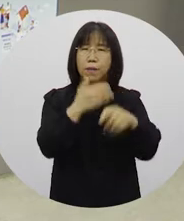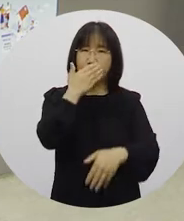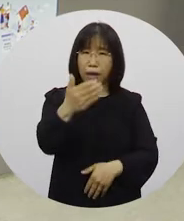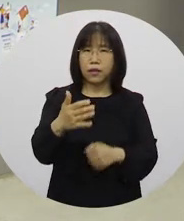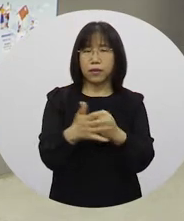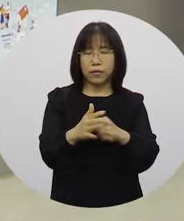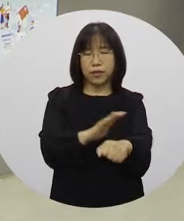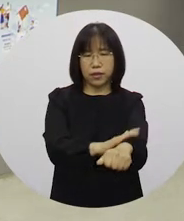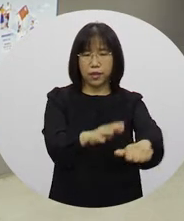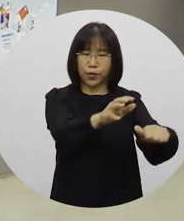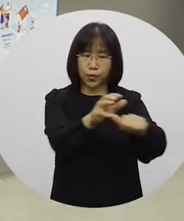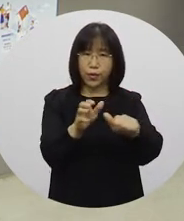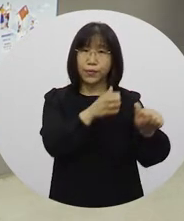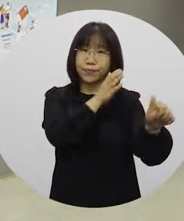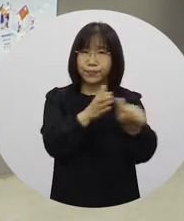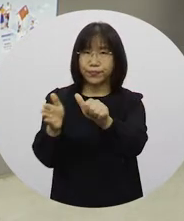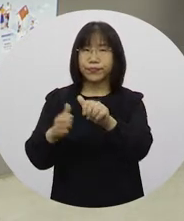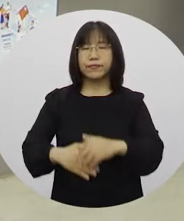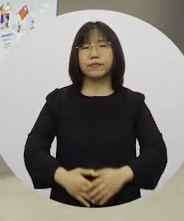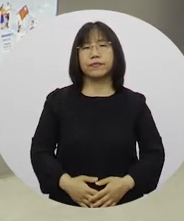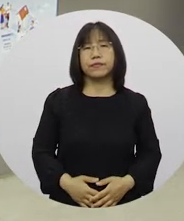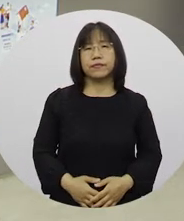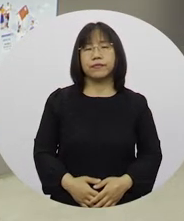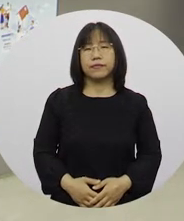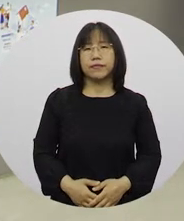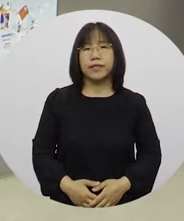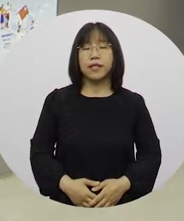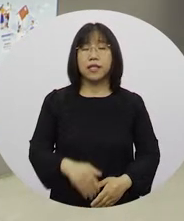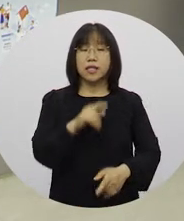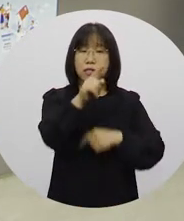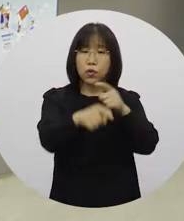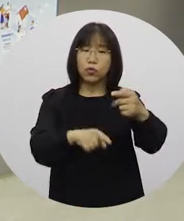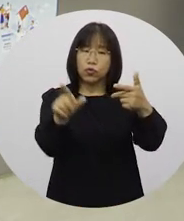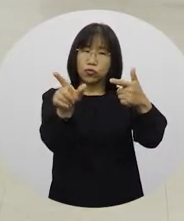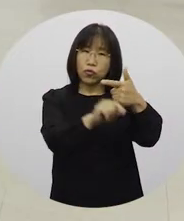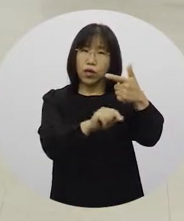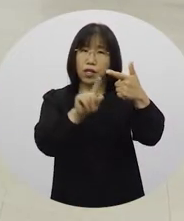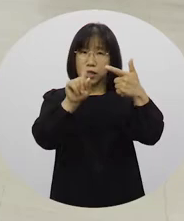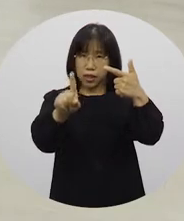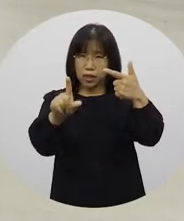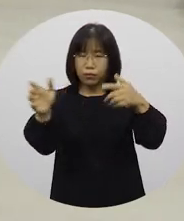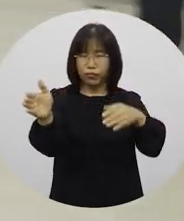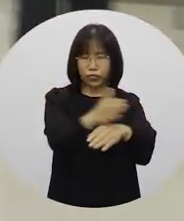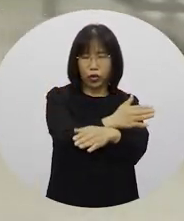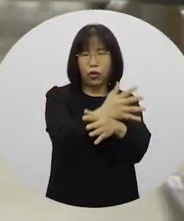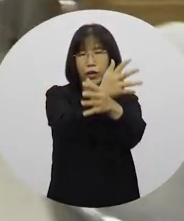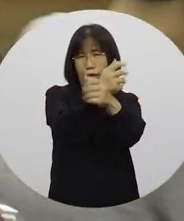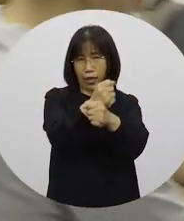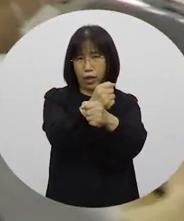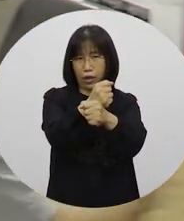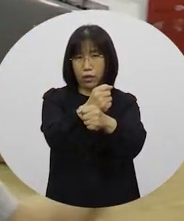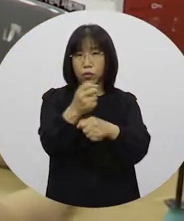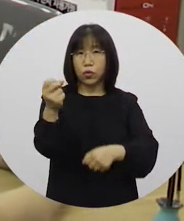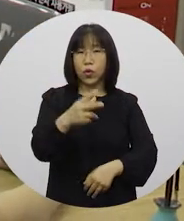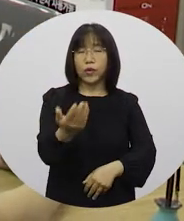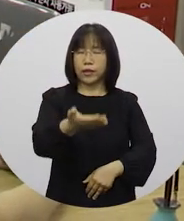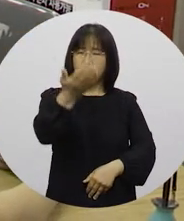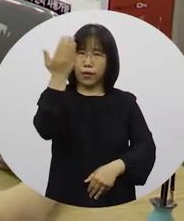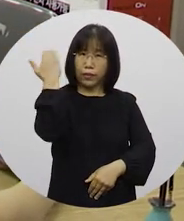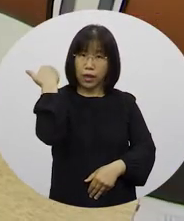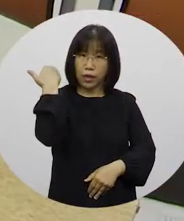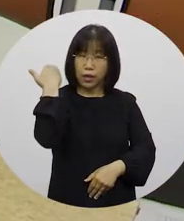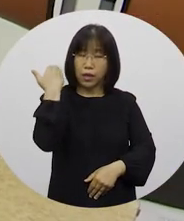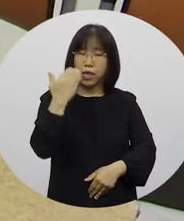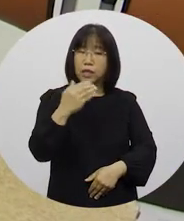온라인으로도 신청을 받으니 적극 활용해 주시면 되겠습니다 친구는 6월이 를 이후 체결한 은 신규